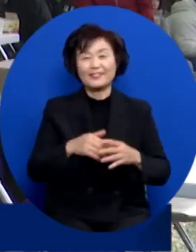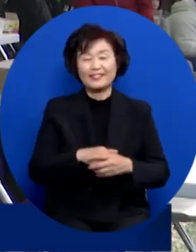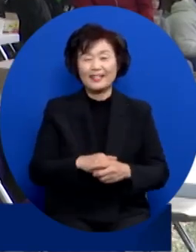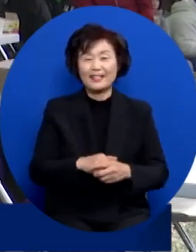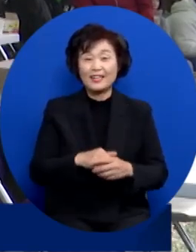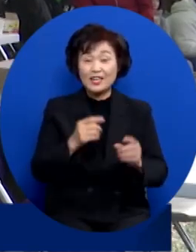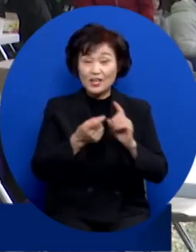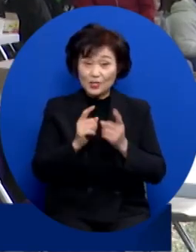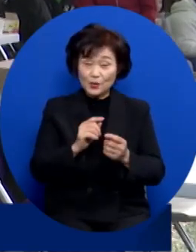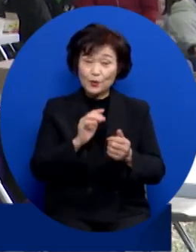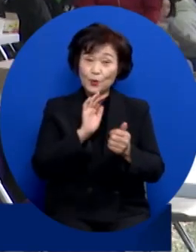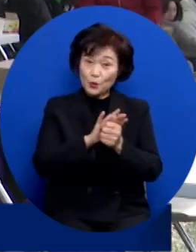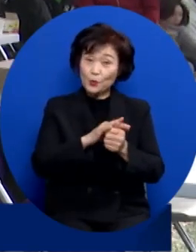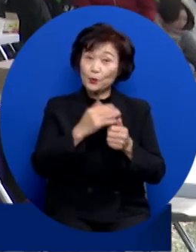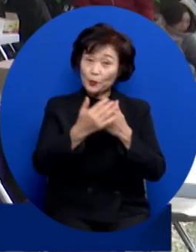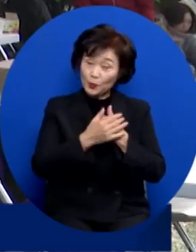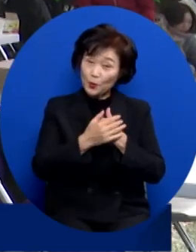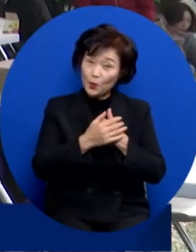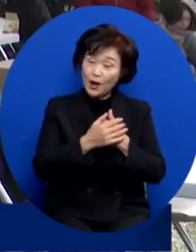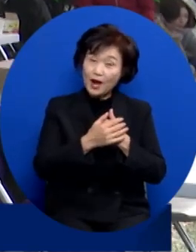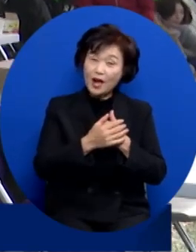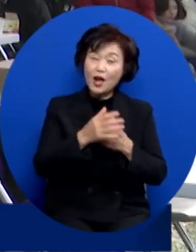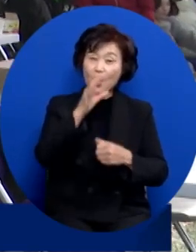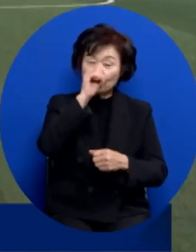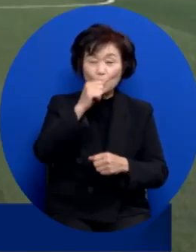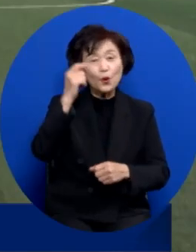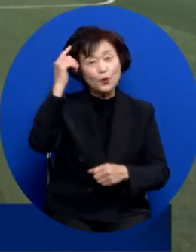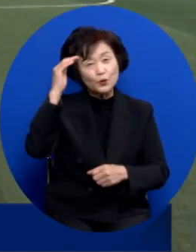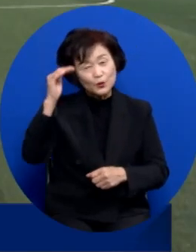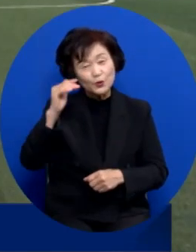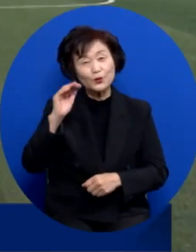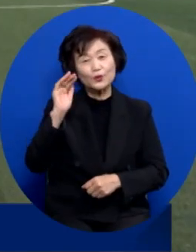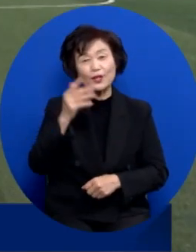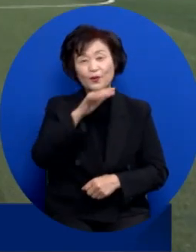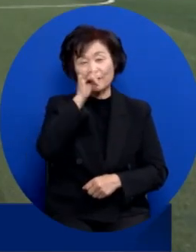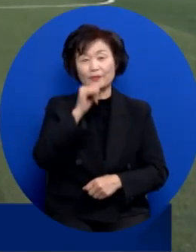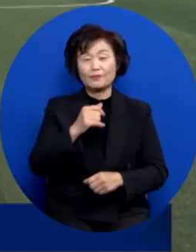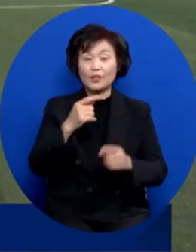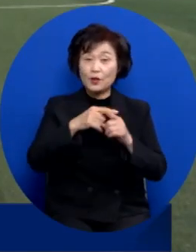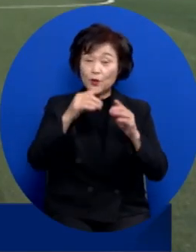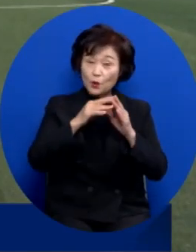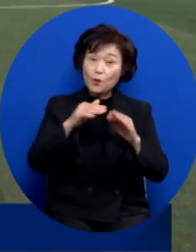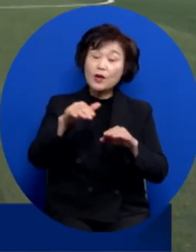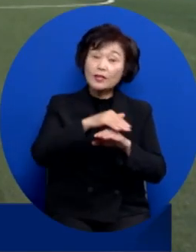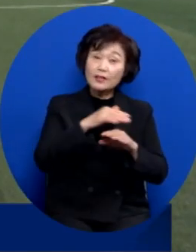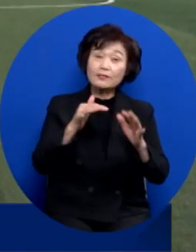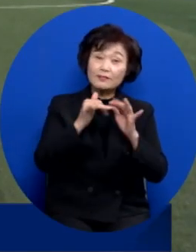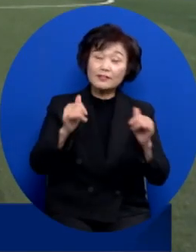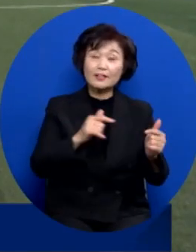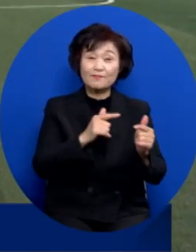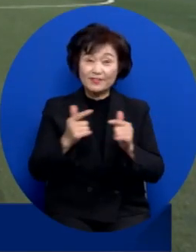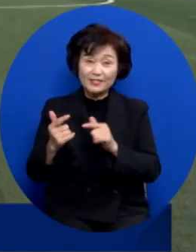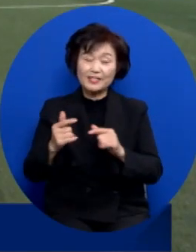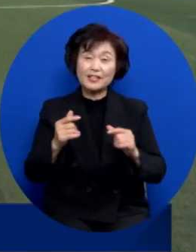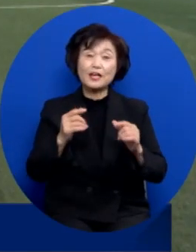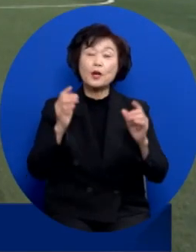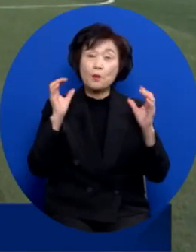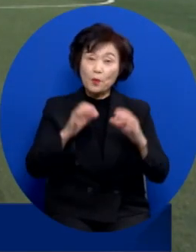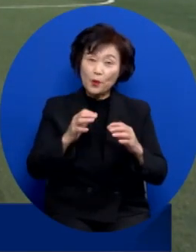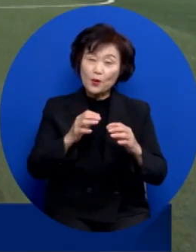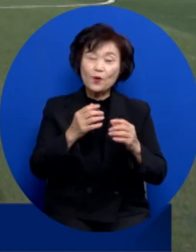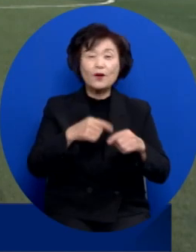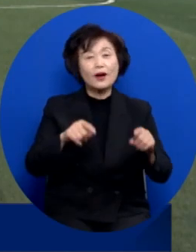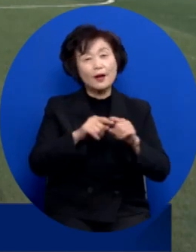되고 되게 좋은 추억이고 이렇게 교회 다니는 지체들끼리 모여서 함께